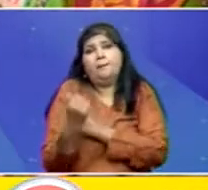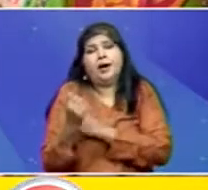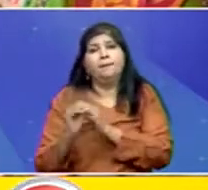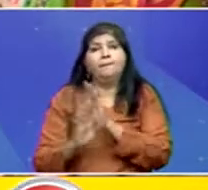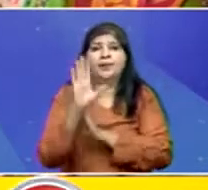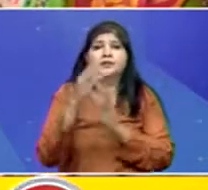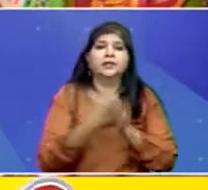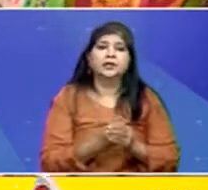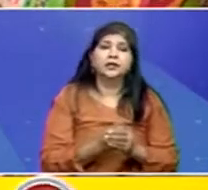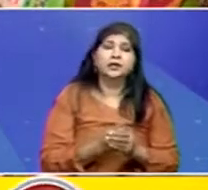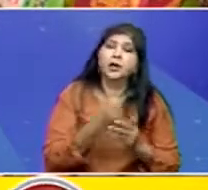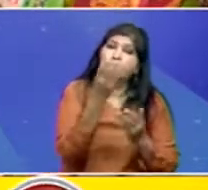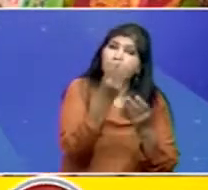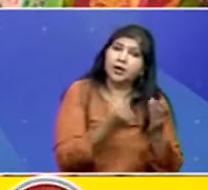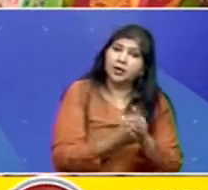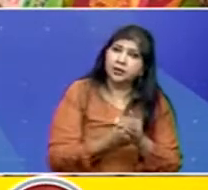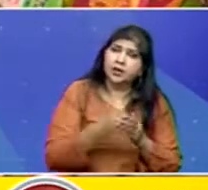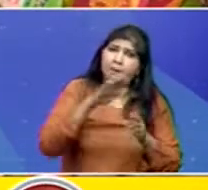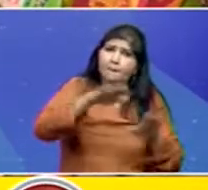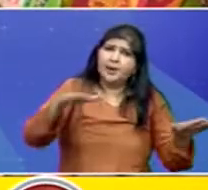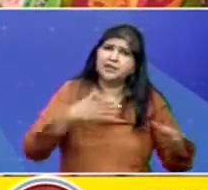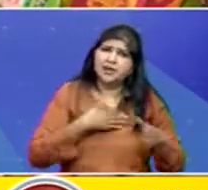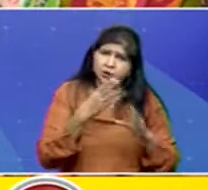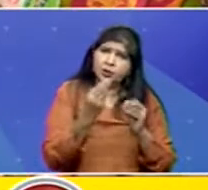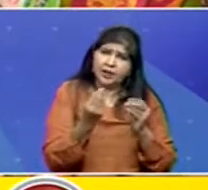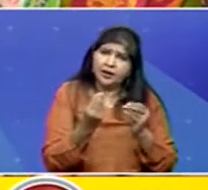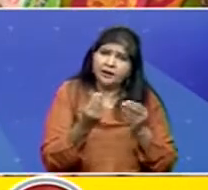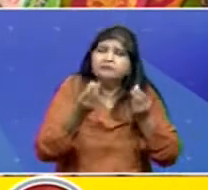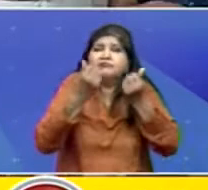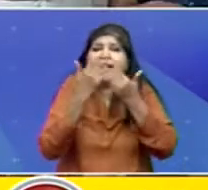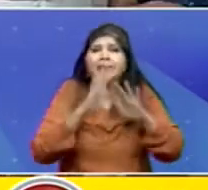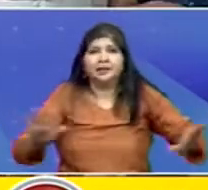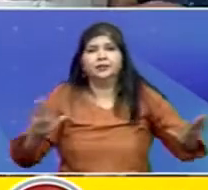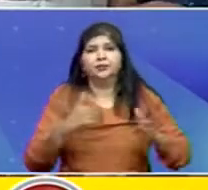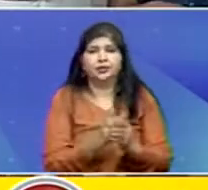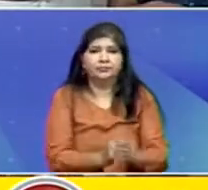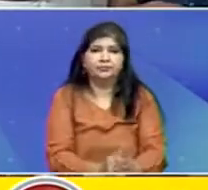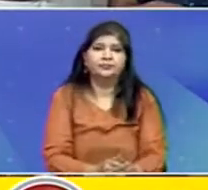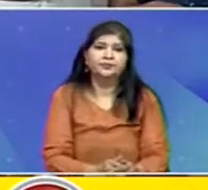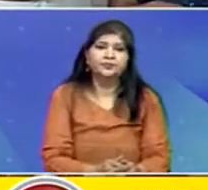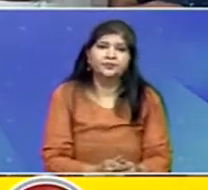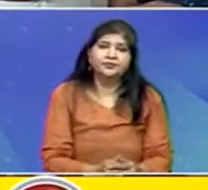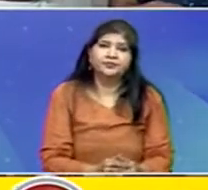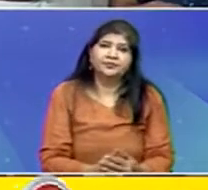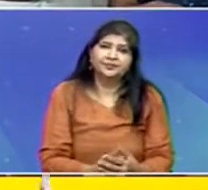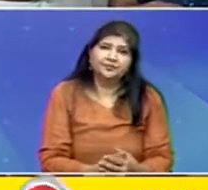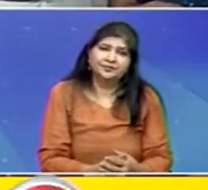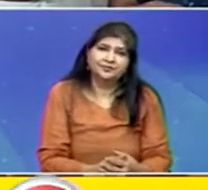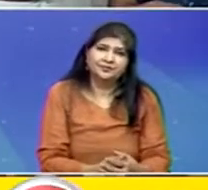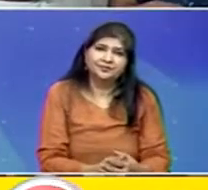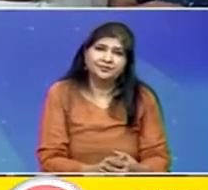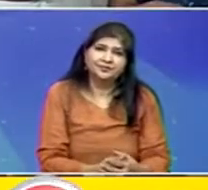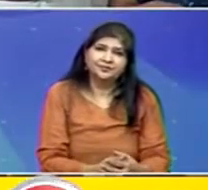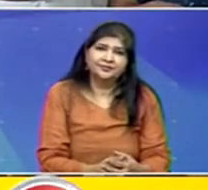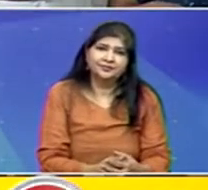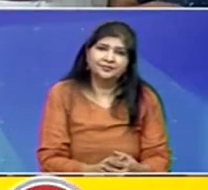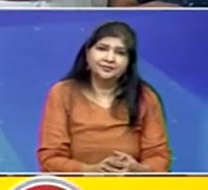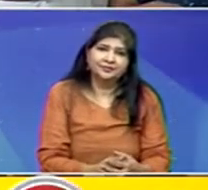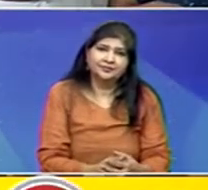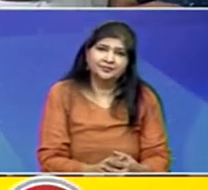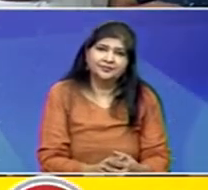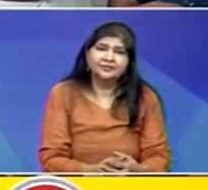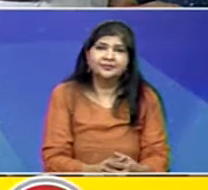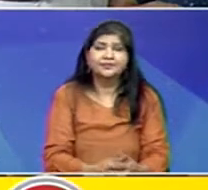नहां गणीत को लेकर कुछ बच्चों में जो भी थोड़ा भव डर होता है, वो डर भी पूरी तरह समाप्त हो जाएगा।